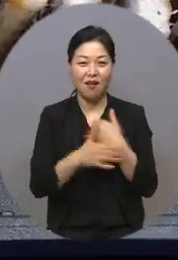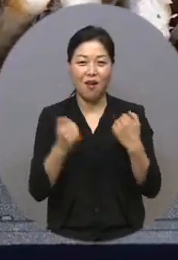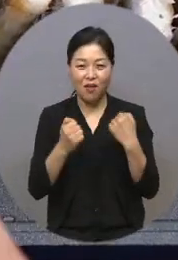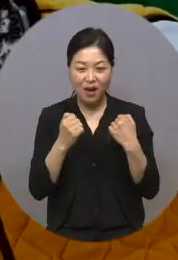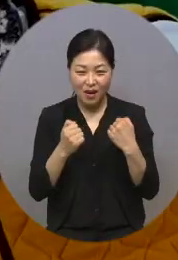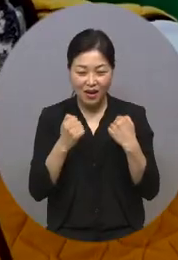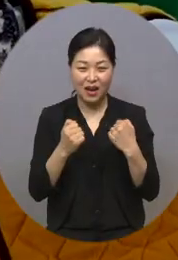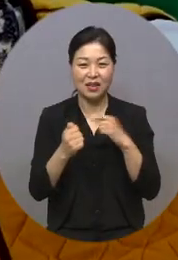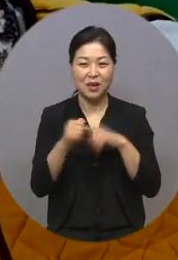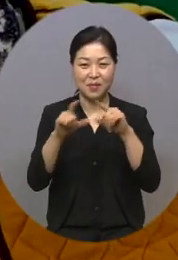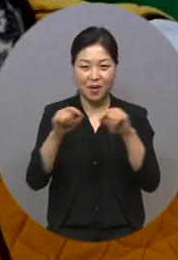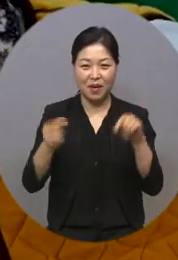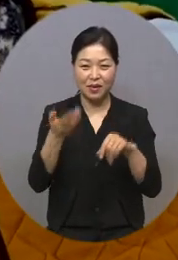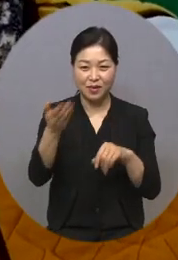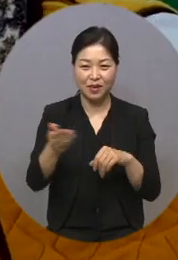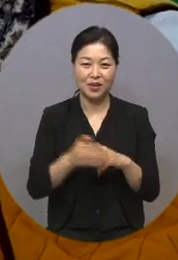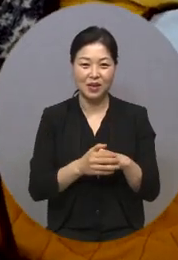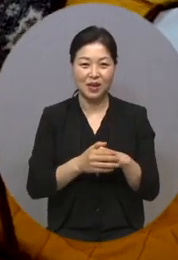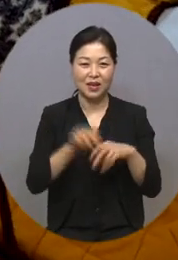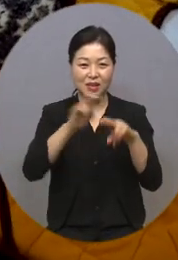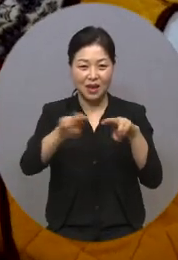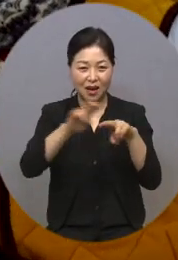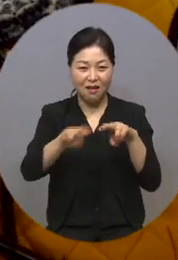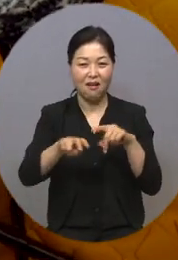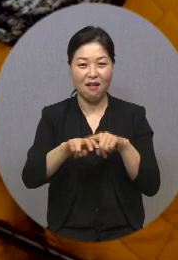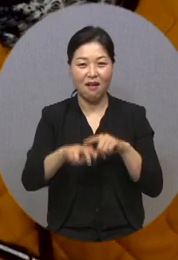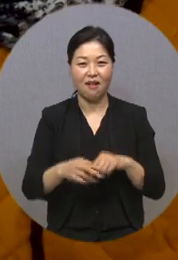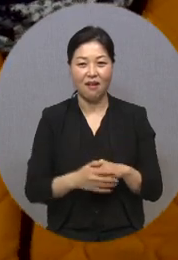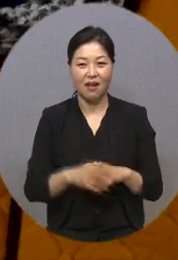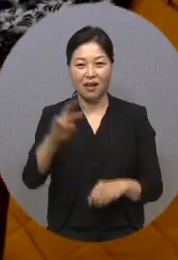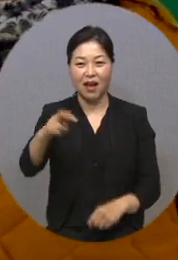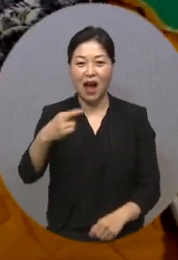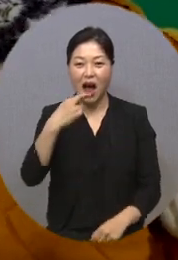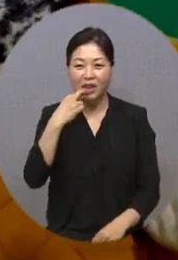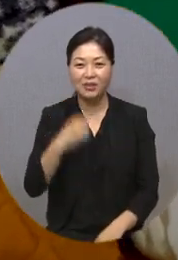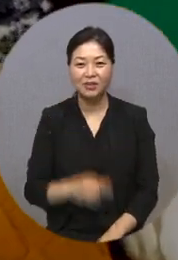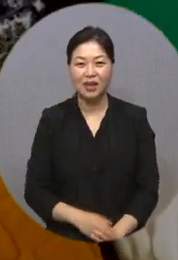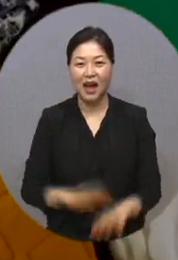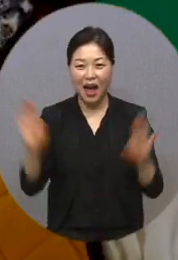장어야 장어. 야 들어가지고 딱 들어서 안돼. 그대로